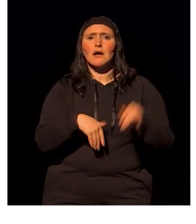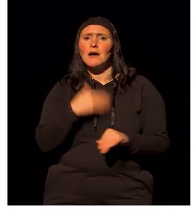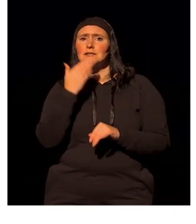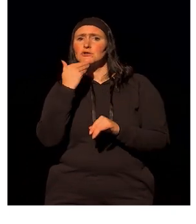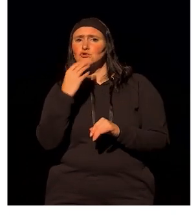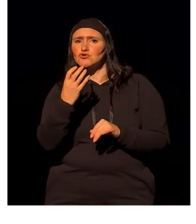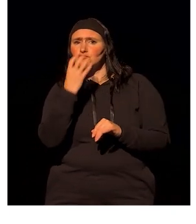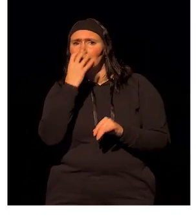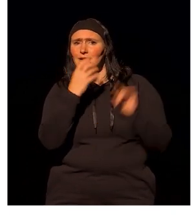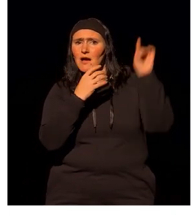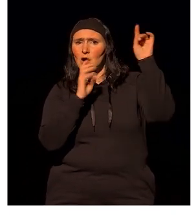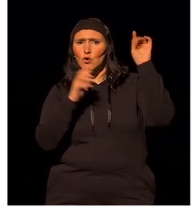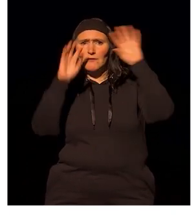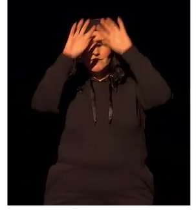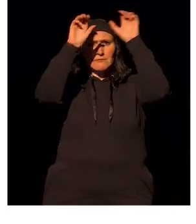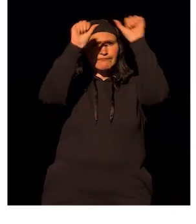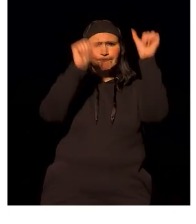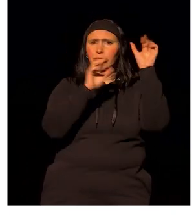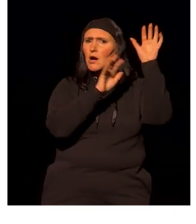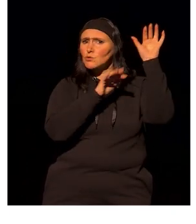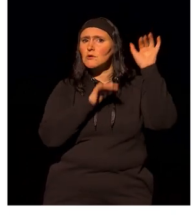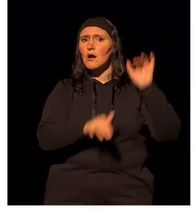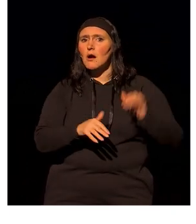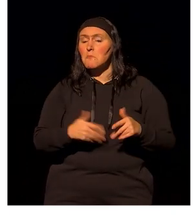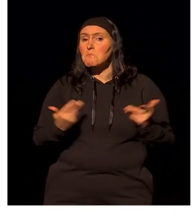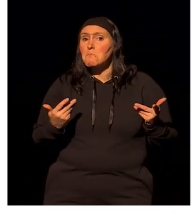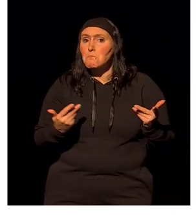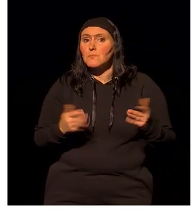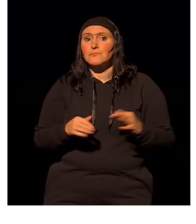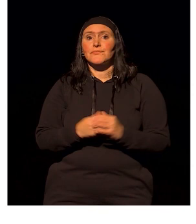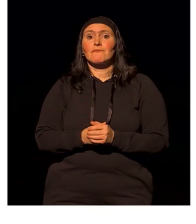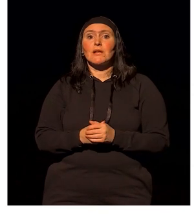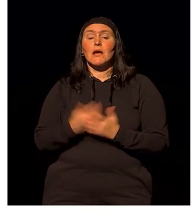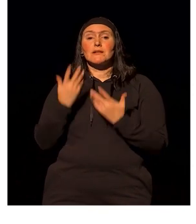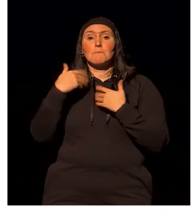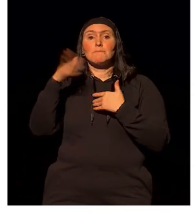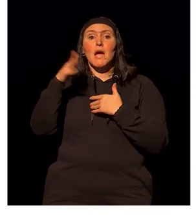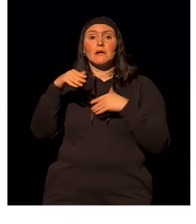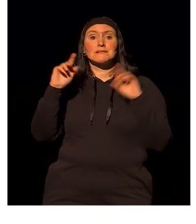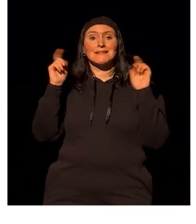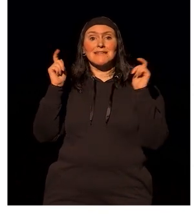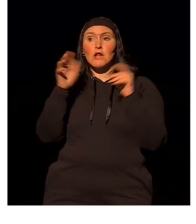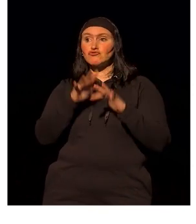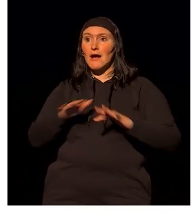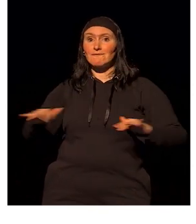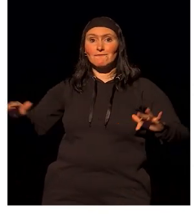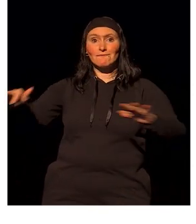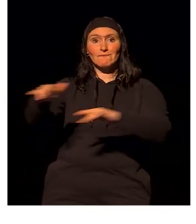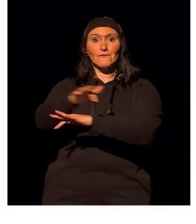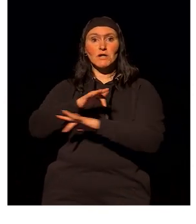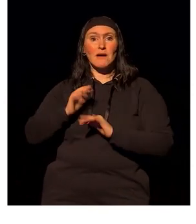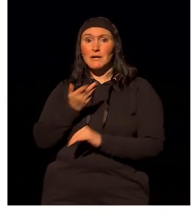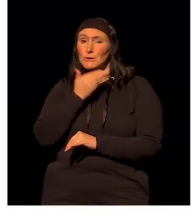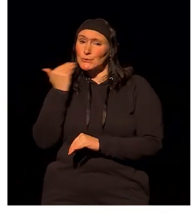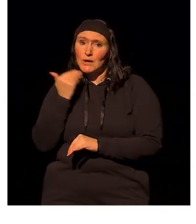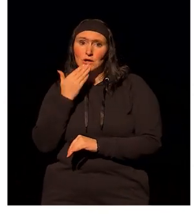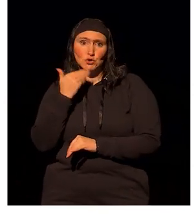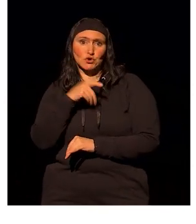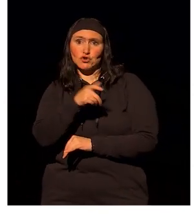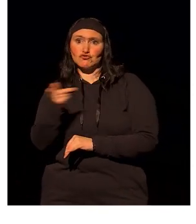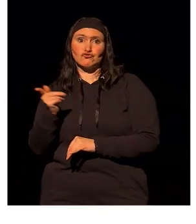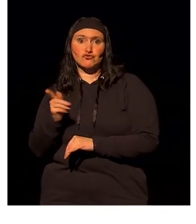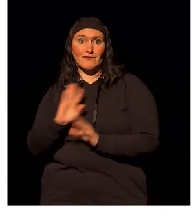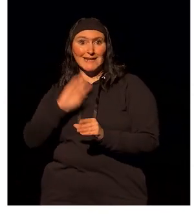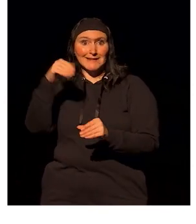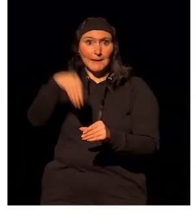Damit muss man leben als Jude, wenn man in einer nicht-jüdischen Mehrheitsgesellschaft lebt. Ne? Wir können ja